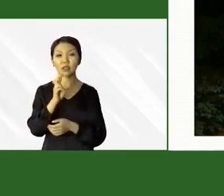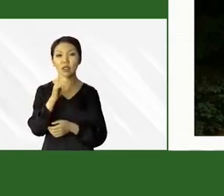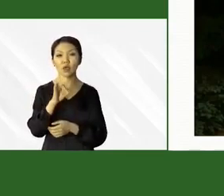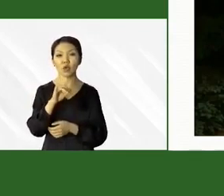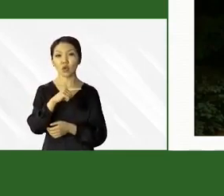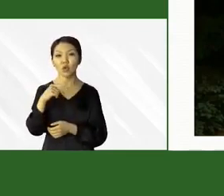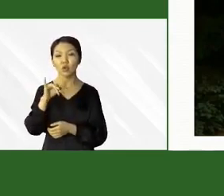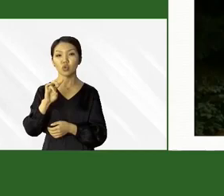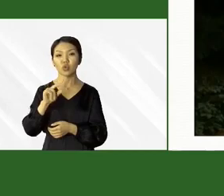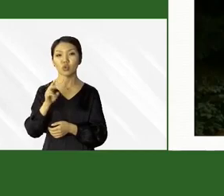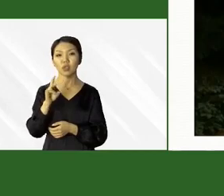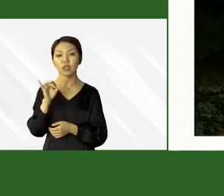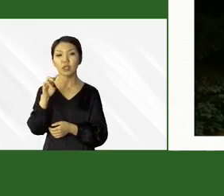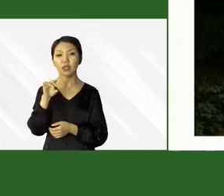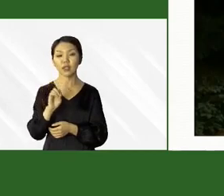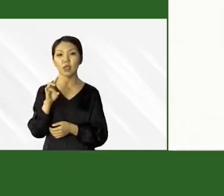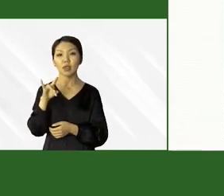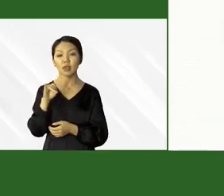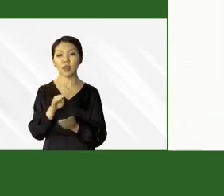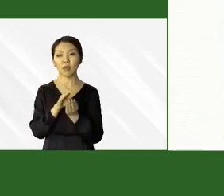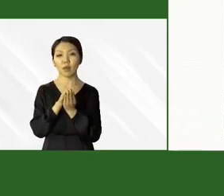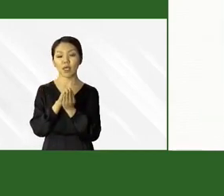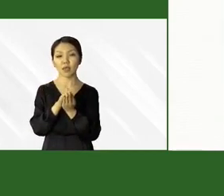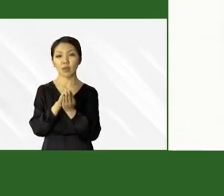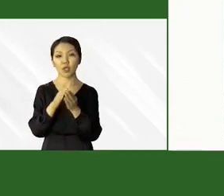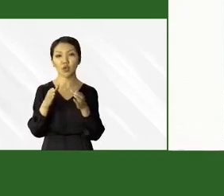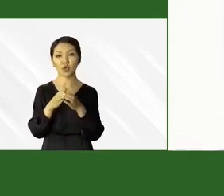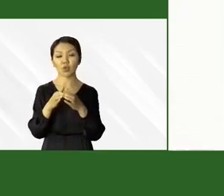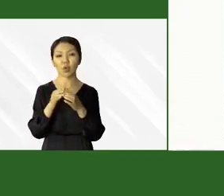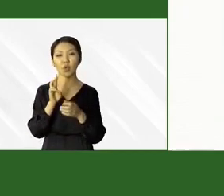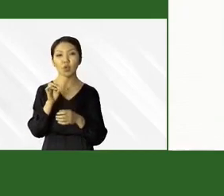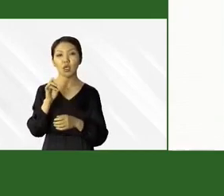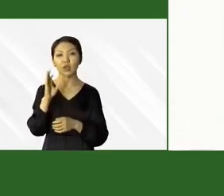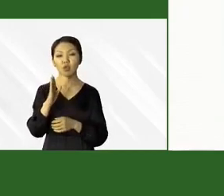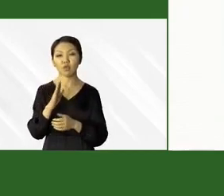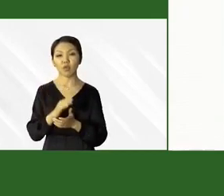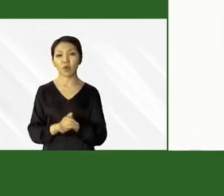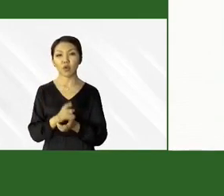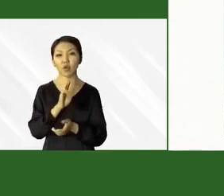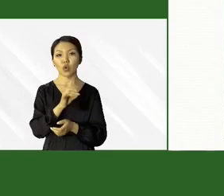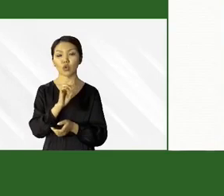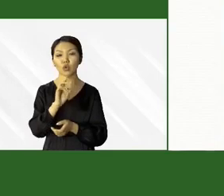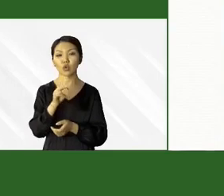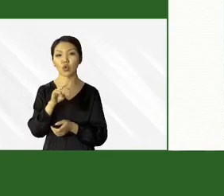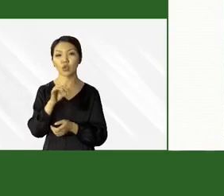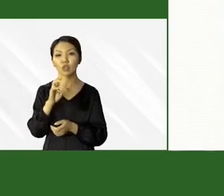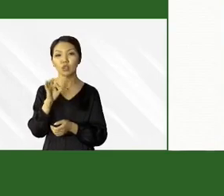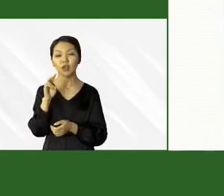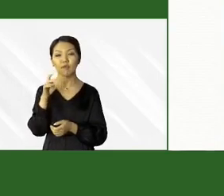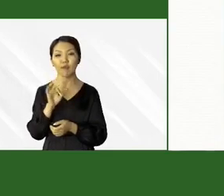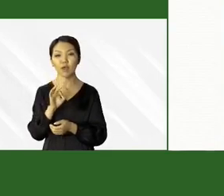сако-усуньские курганные погребения. Группа курганов Кёнкёльского могильника